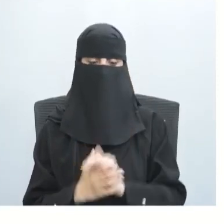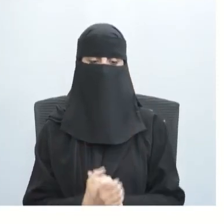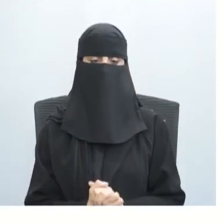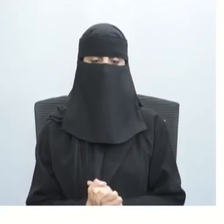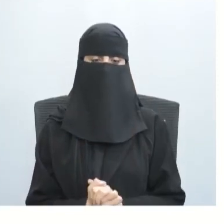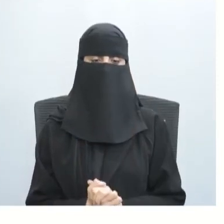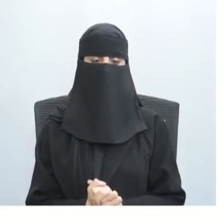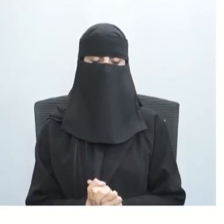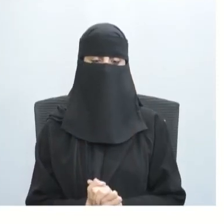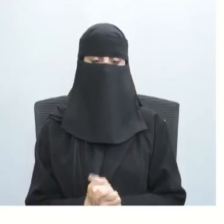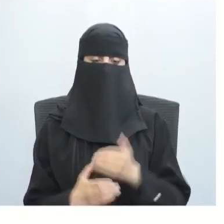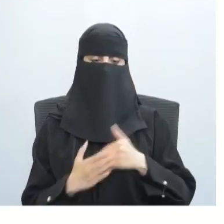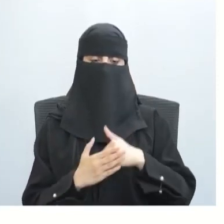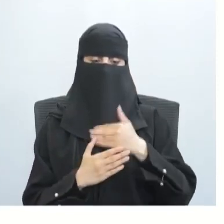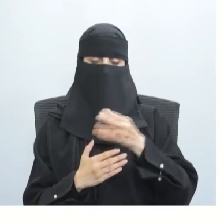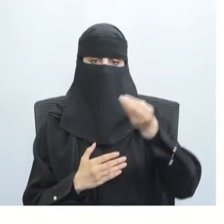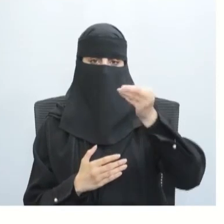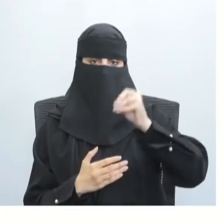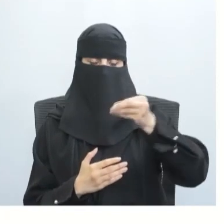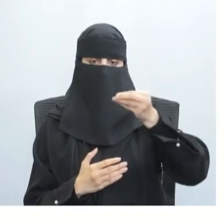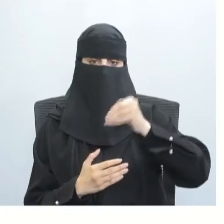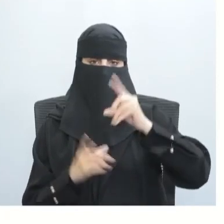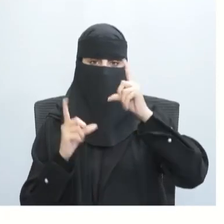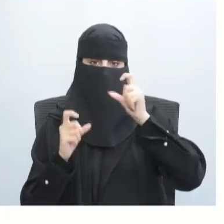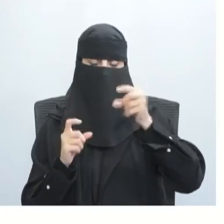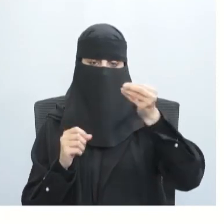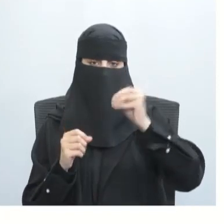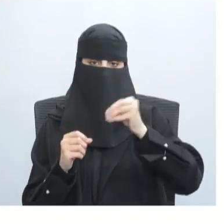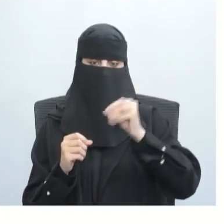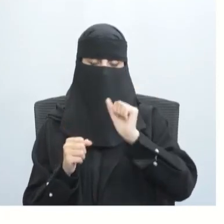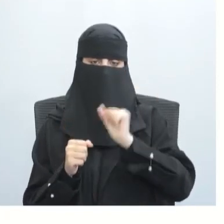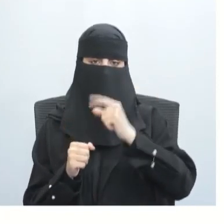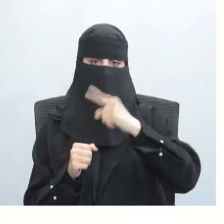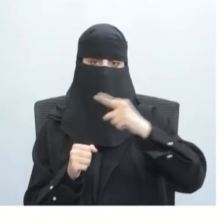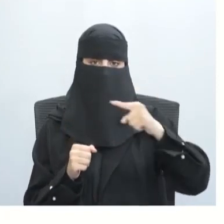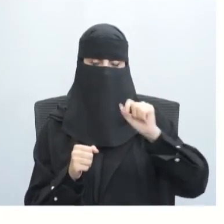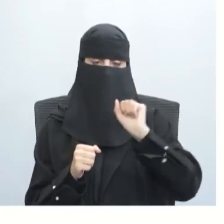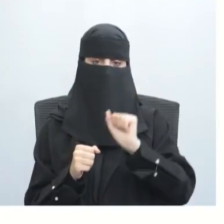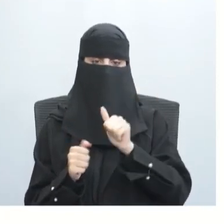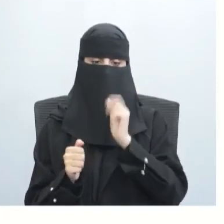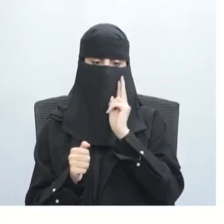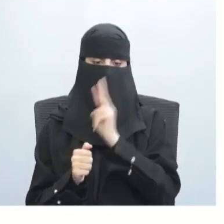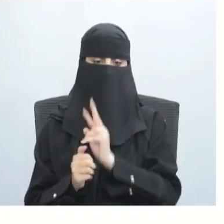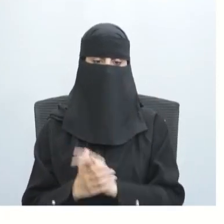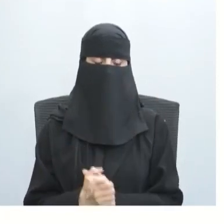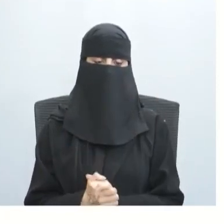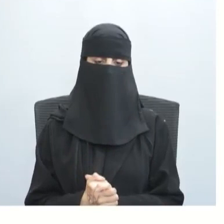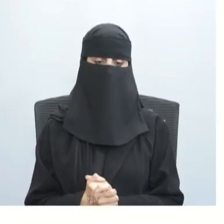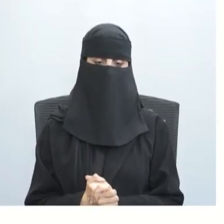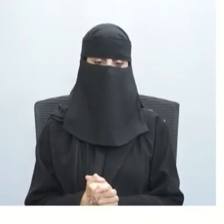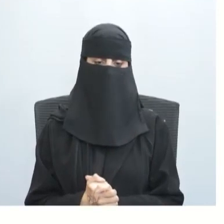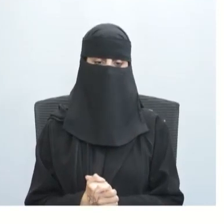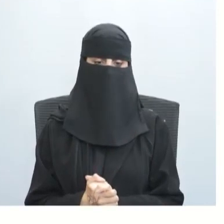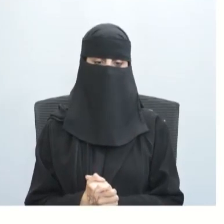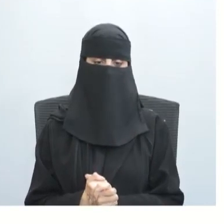قائمه التشغيل ومن ثم نقوم باضافه هذه الصور الى المخطط الزمني لاحظ ان مده